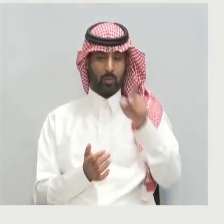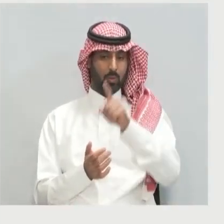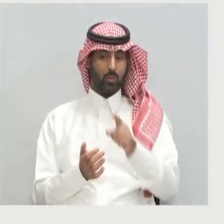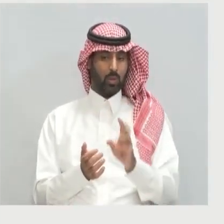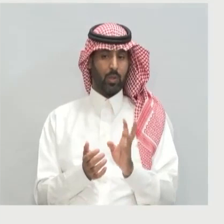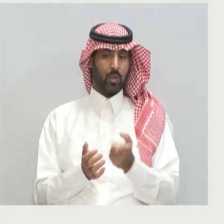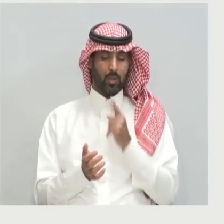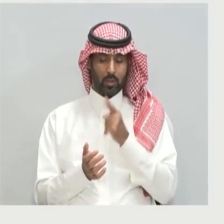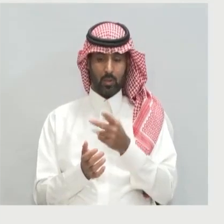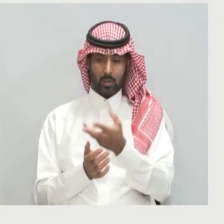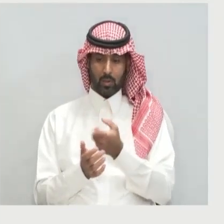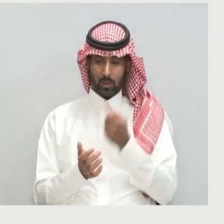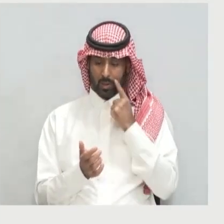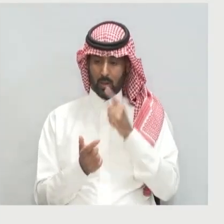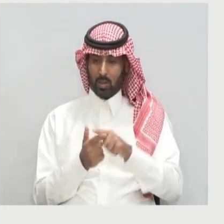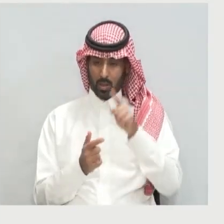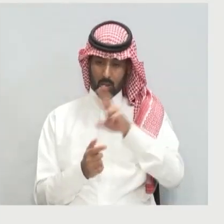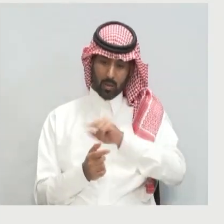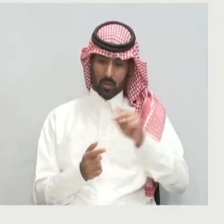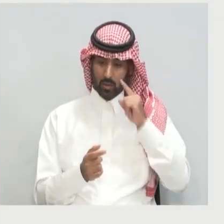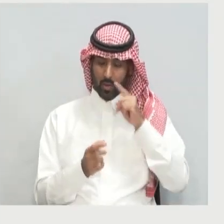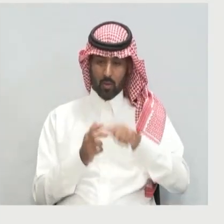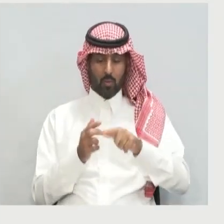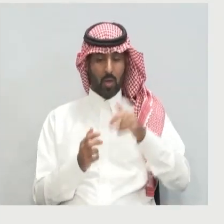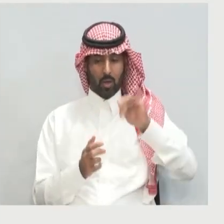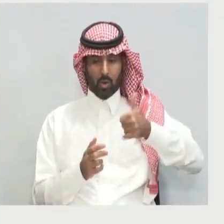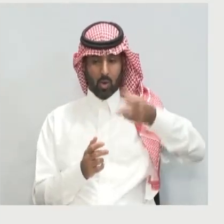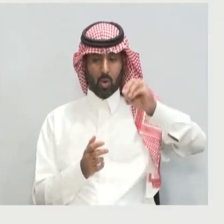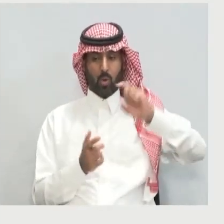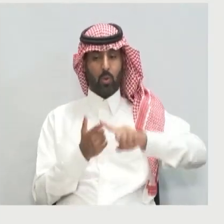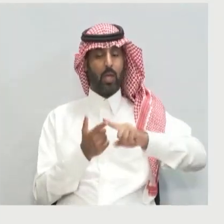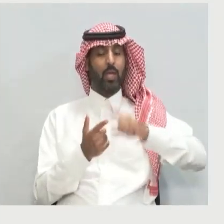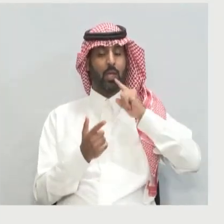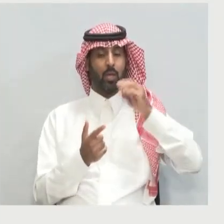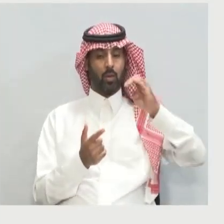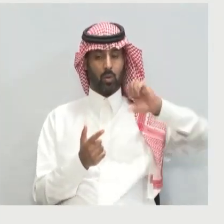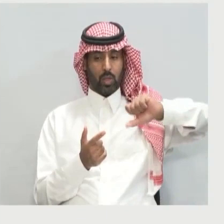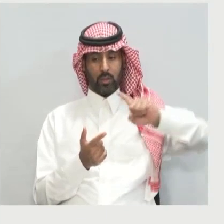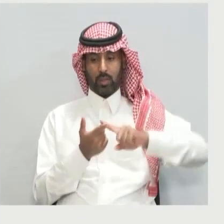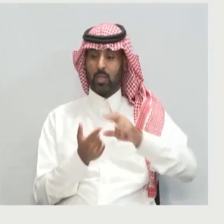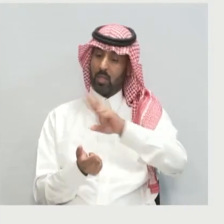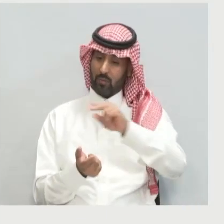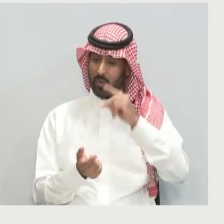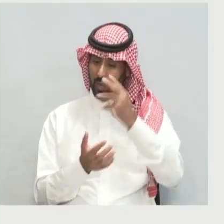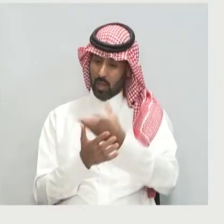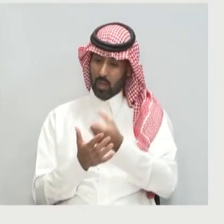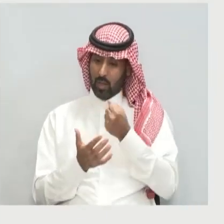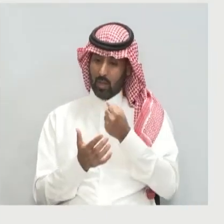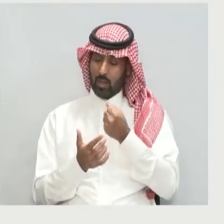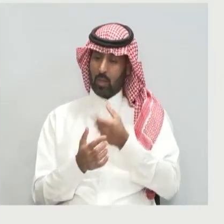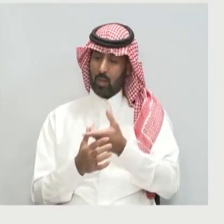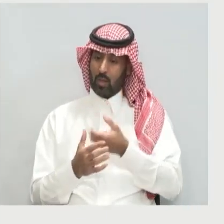هل نتائج محركات البحث متشابهه في الدقه ونتائج البحث تم